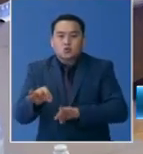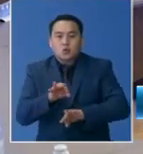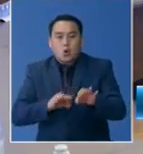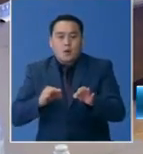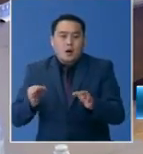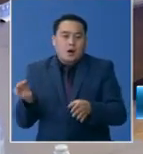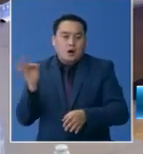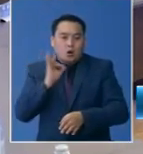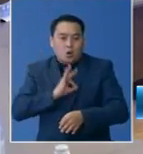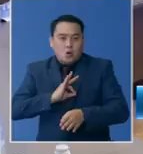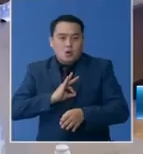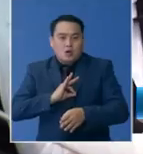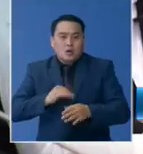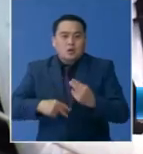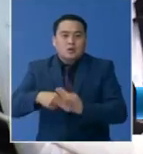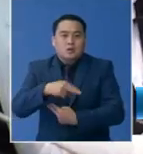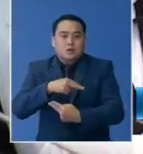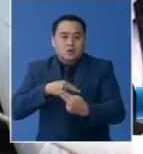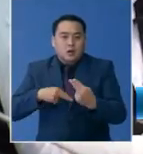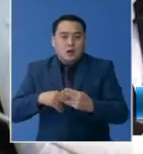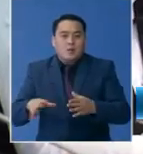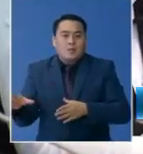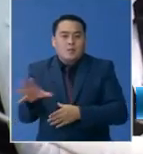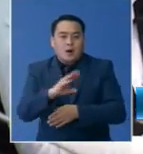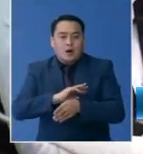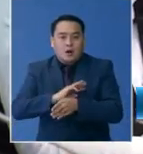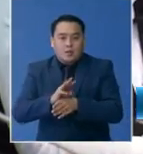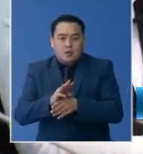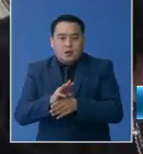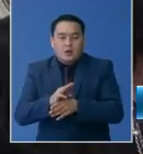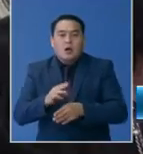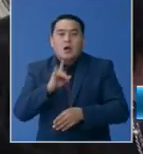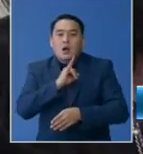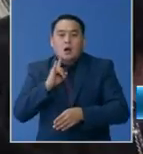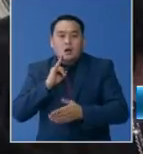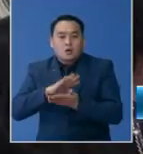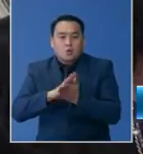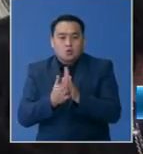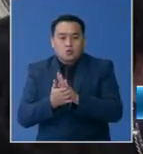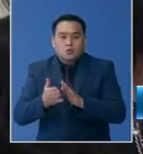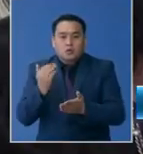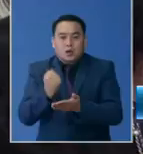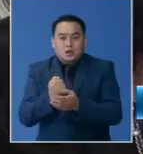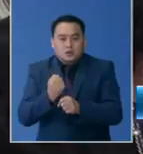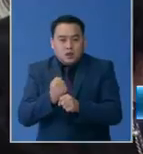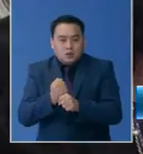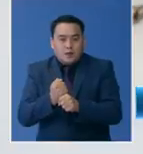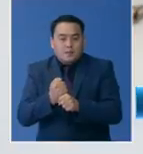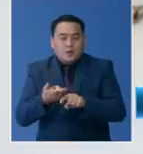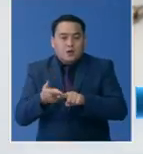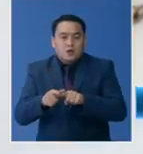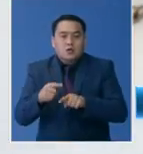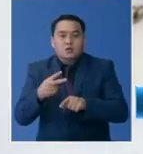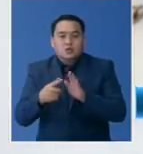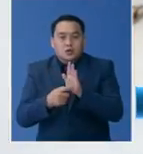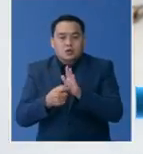Мұнда шағын және үлкен кәсіптердің барлығы қамтылған. Сонымен қатар кәсіпкер әйелдерге барынша жағдай жасалған. Мәселен, биыл 700-ге жуық әйел